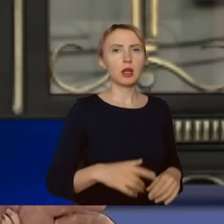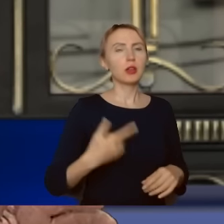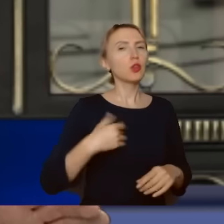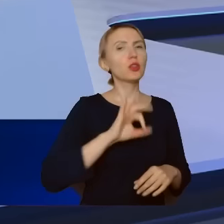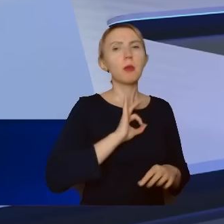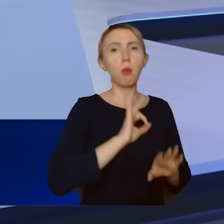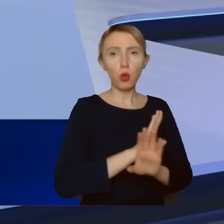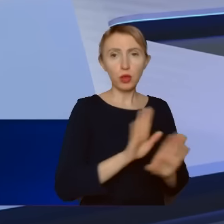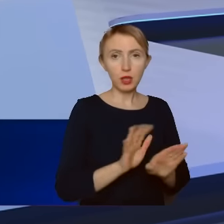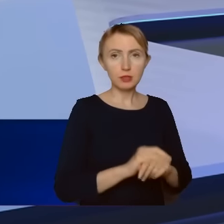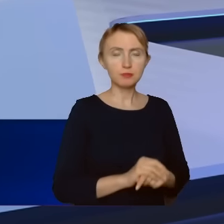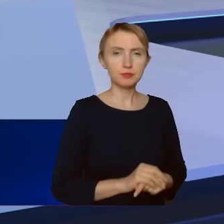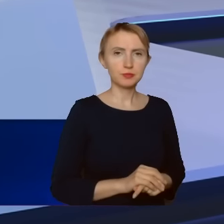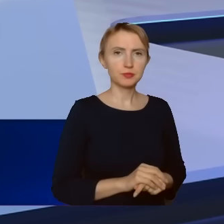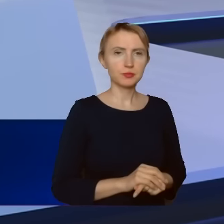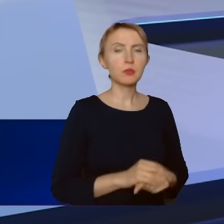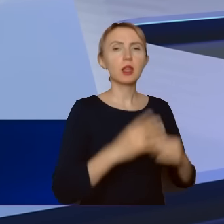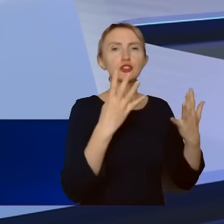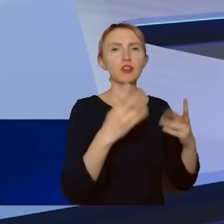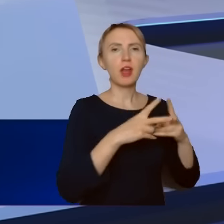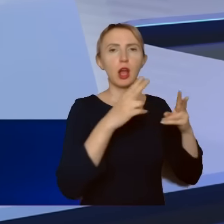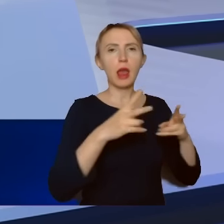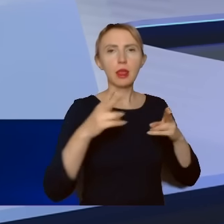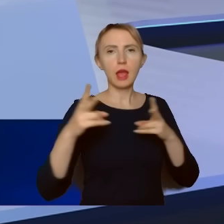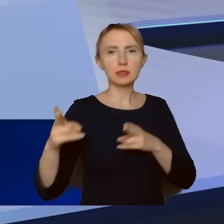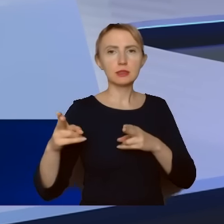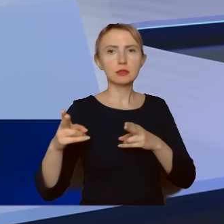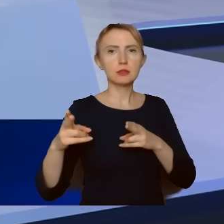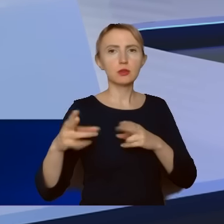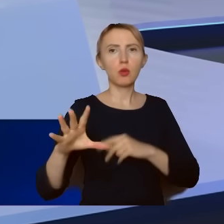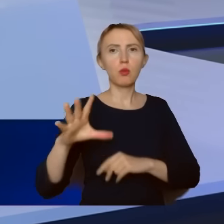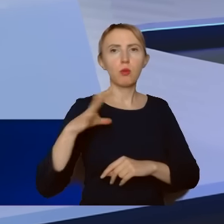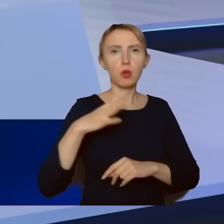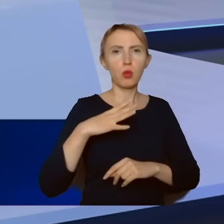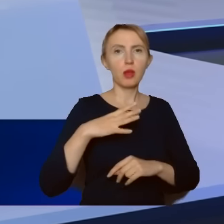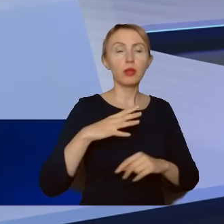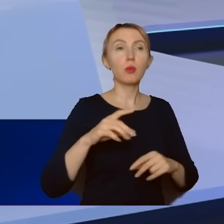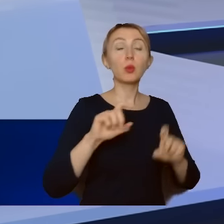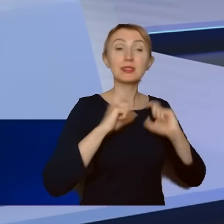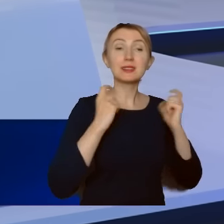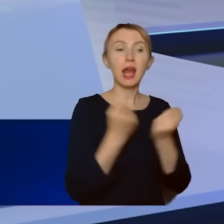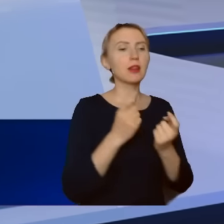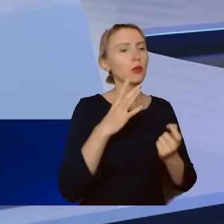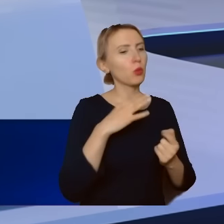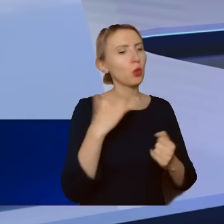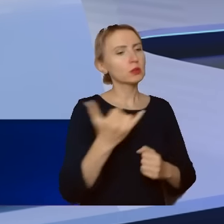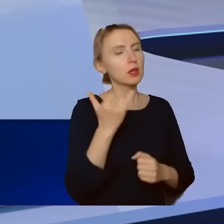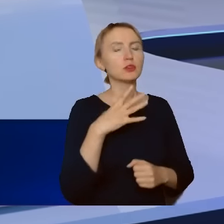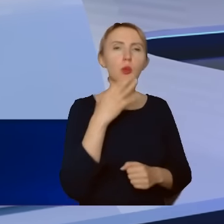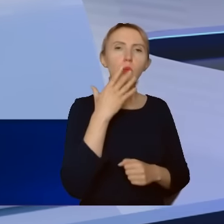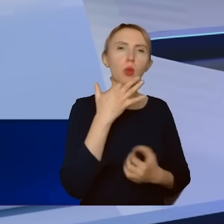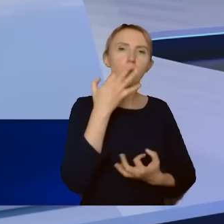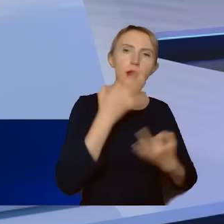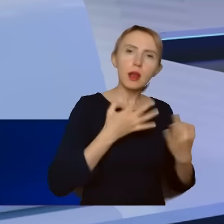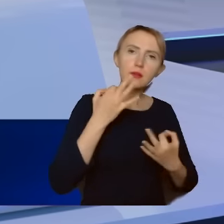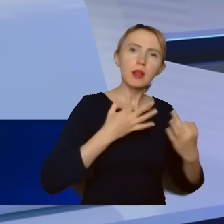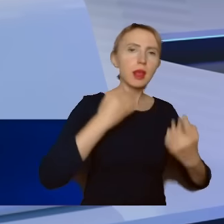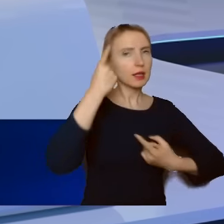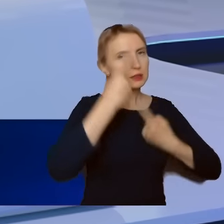tych 9 kadencji, które były. Była to izba, którą zawsze się tak określało, refleksji, zadumy,